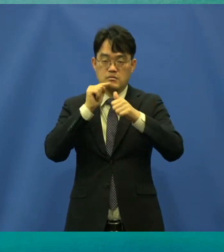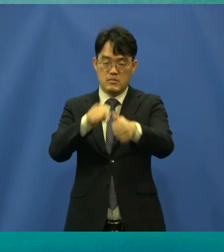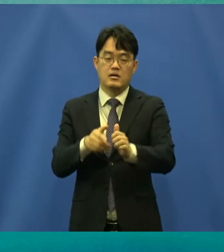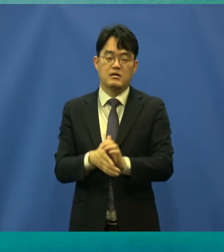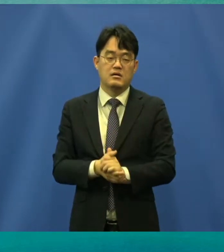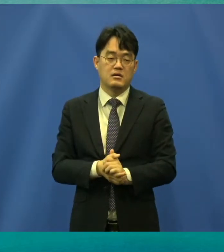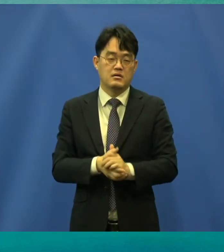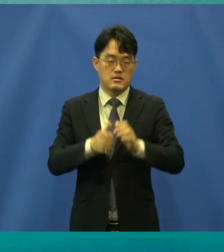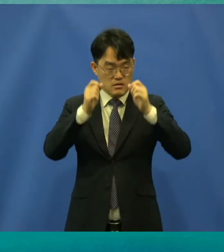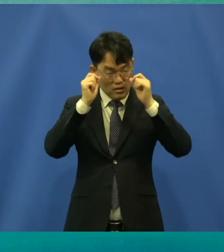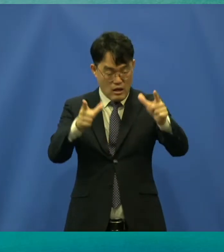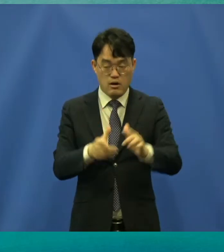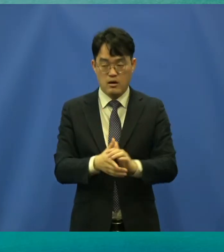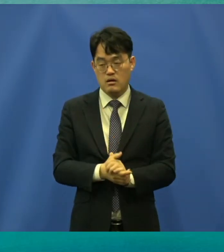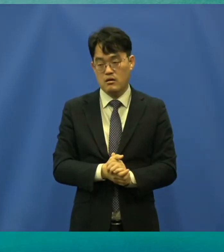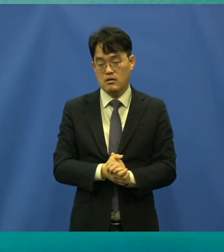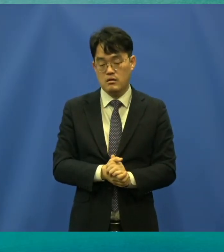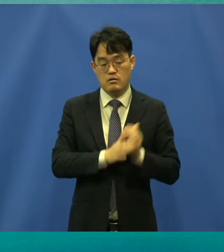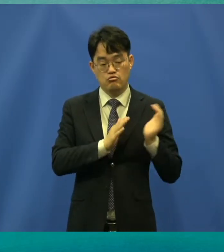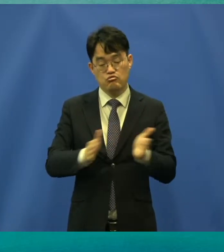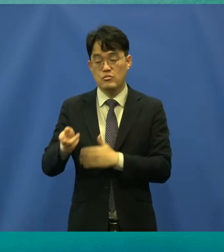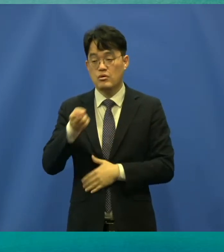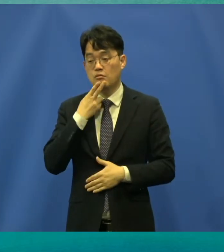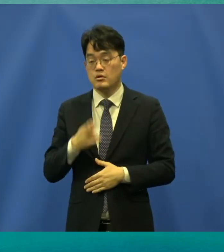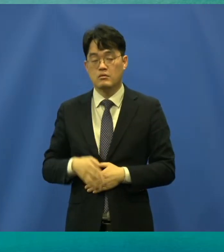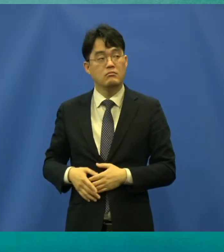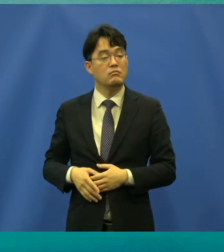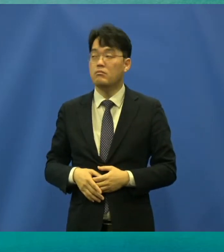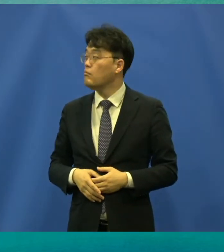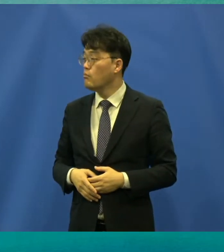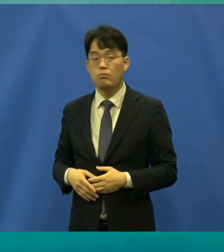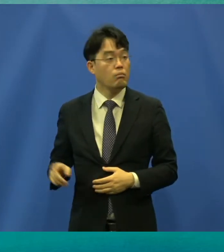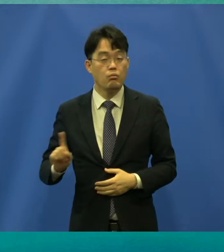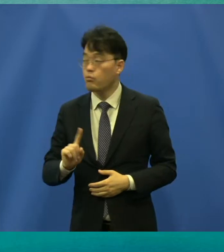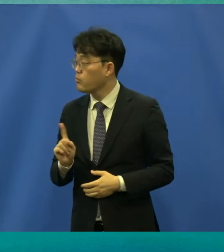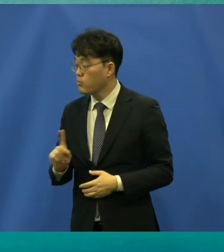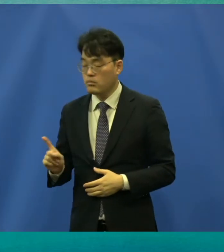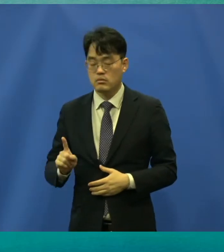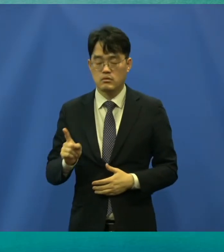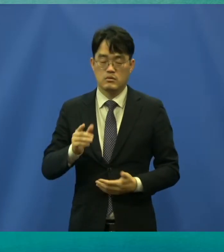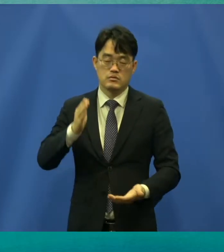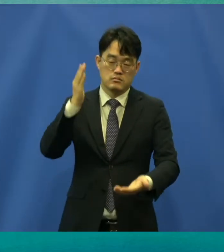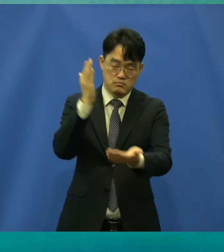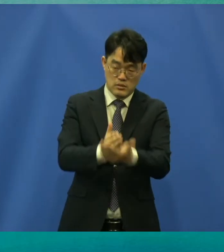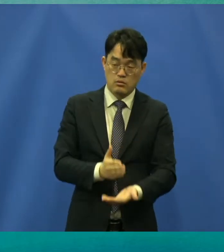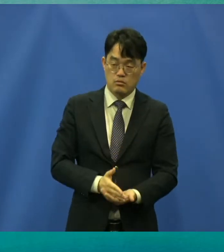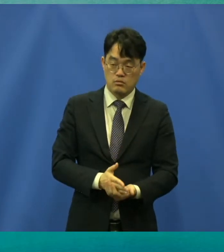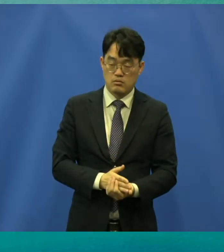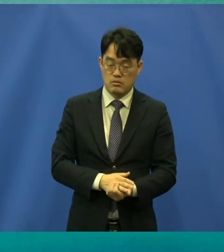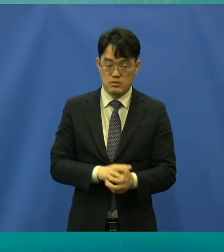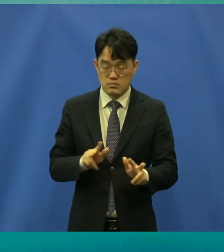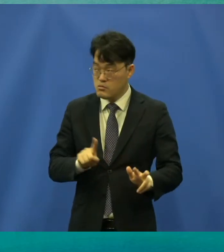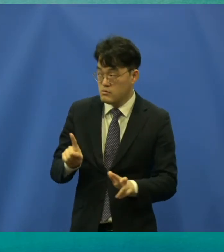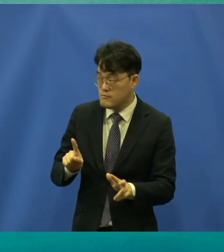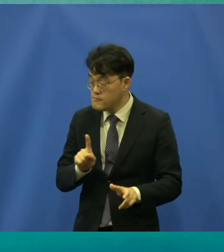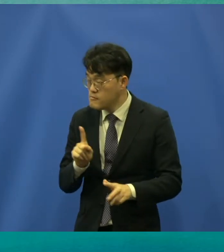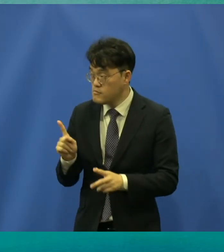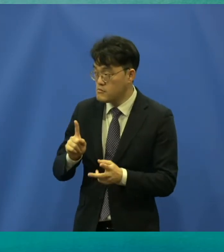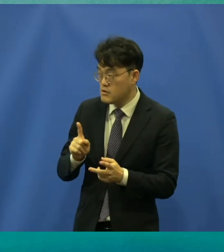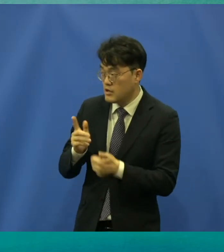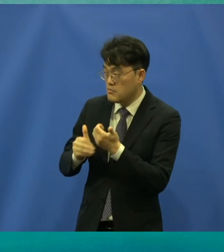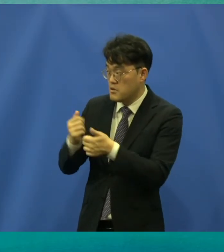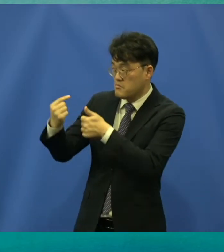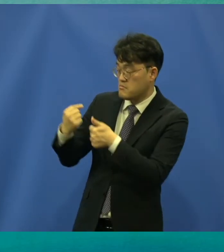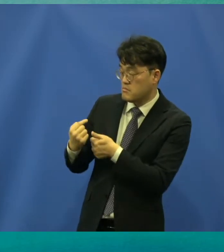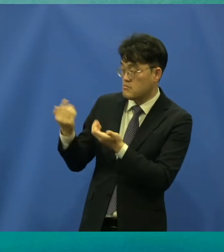없이 맞이하게 됩니다. 무엇이 어떻게 돌아가는지를 모르는 거죠. 주님이 마지막 날 징조에